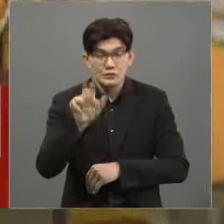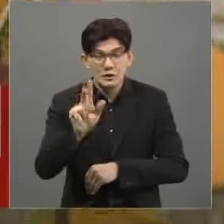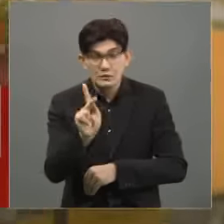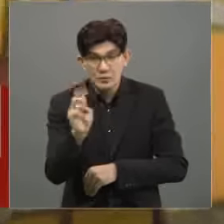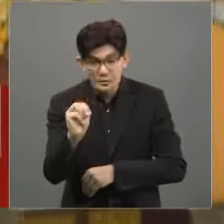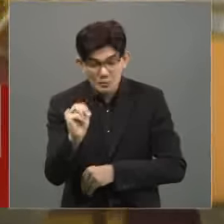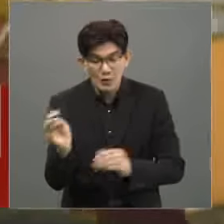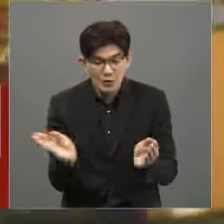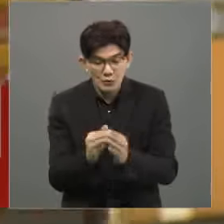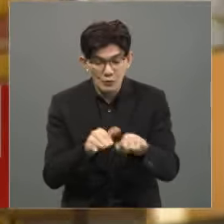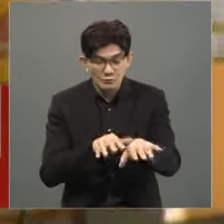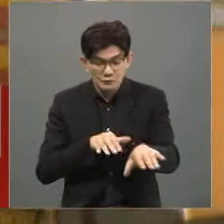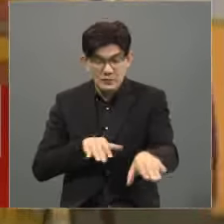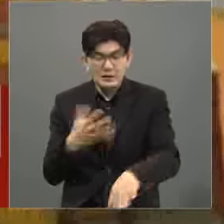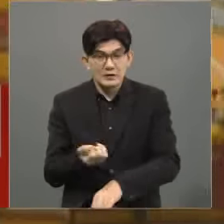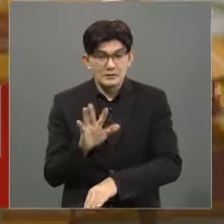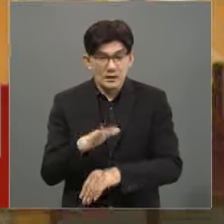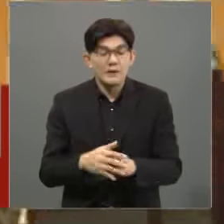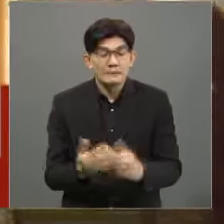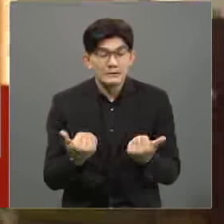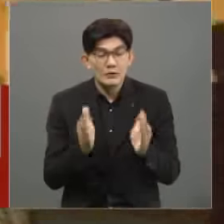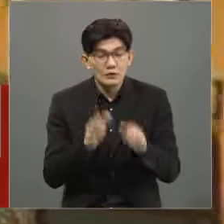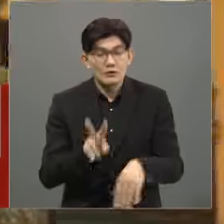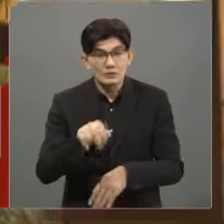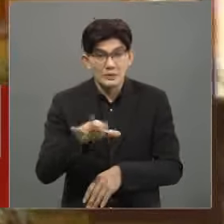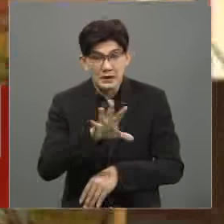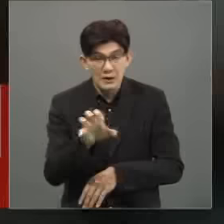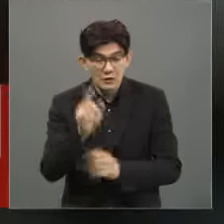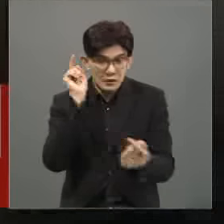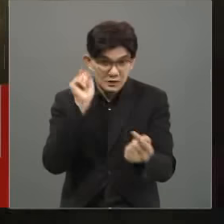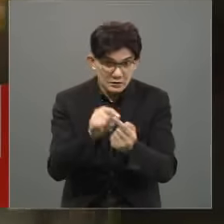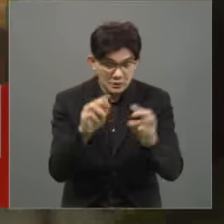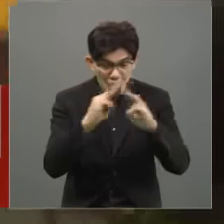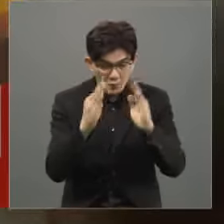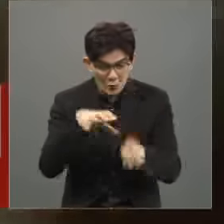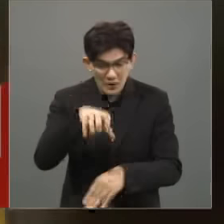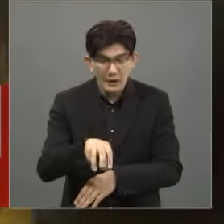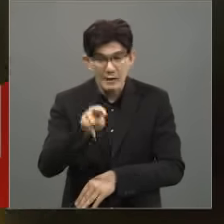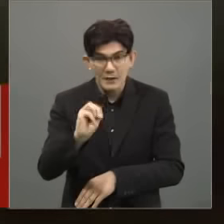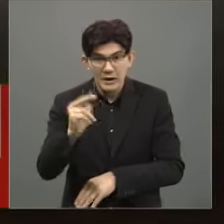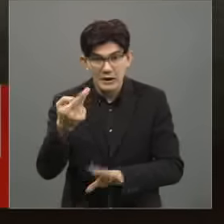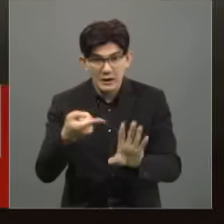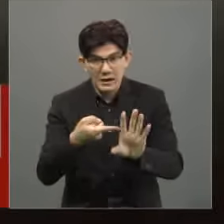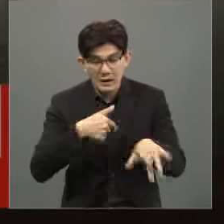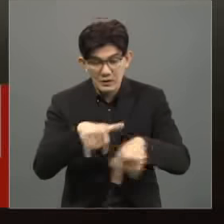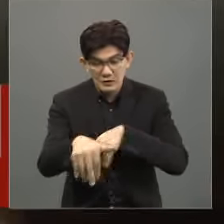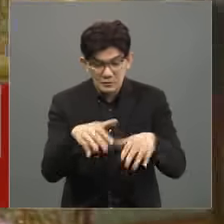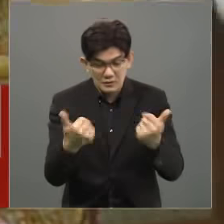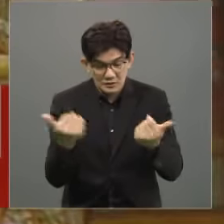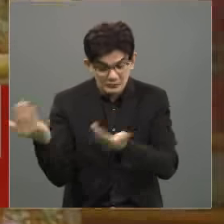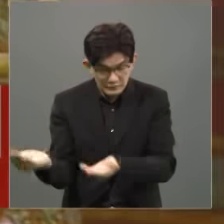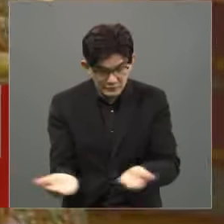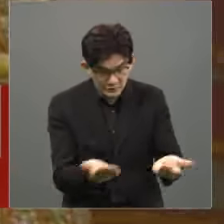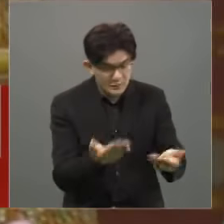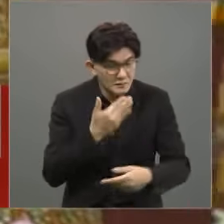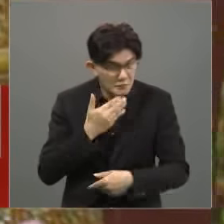ำนวน15ขบวนจำนวนกว่า 2,500 คนเดินทางมายังวัดมหาวนารามโดยมีพุทธศาสนิกชนให้การต้อนรับ